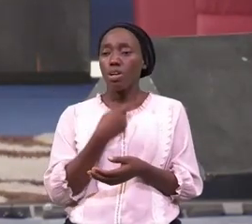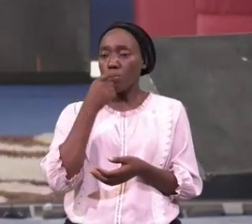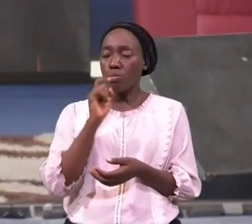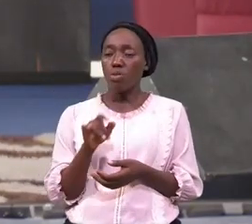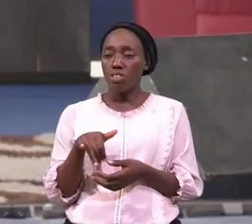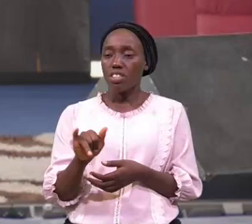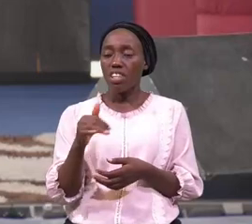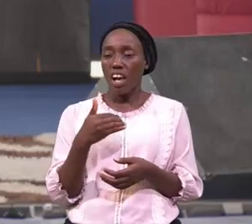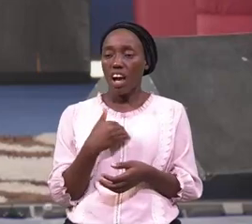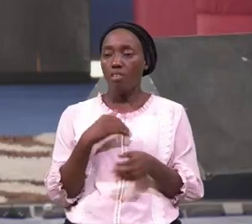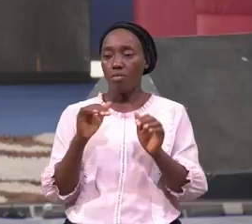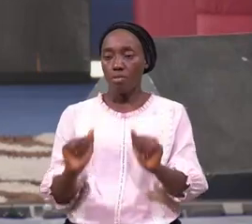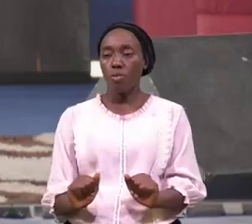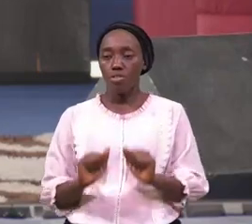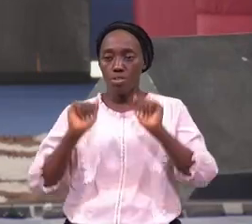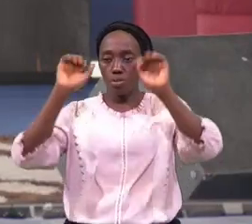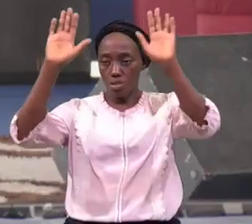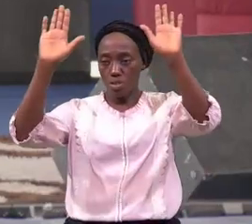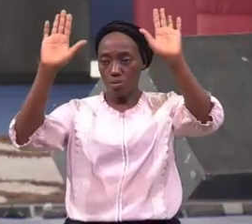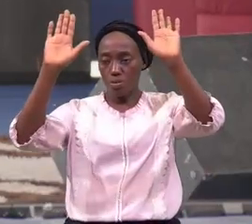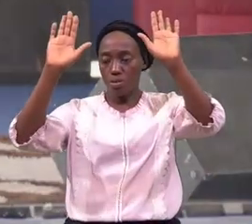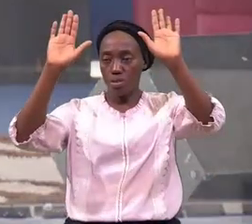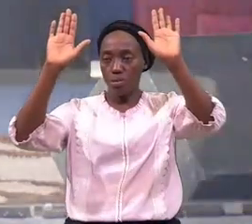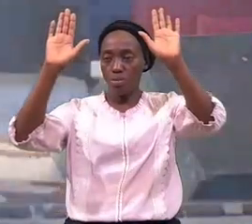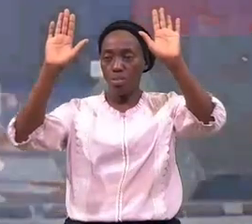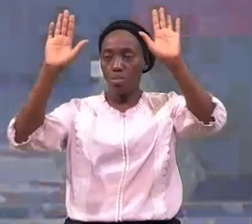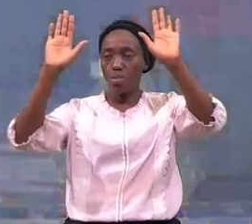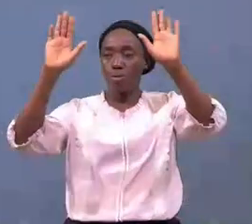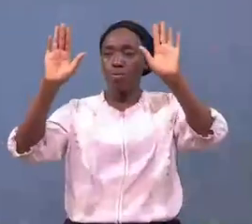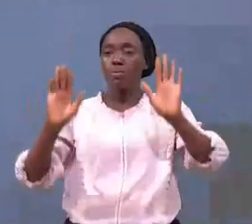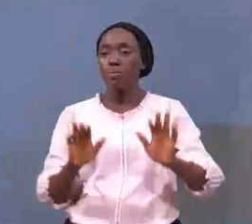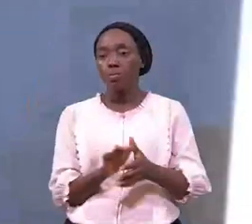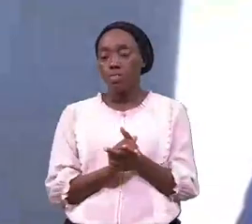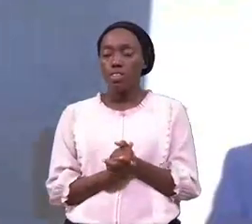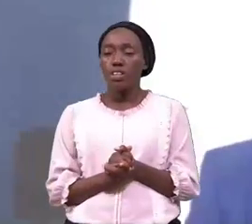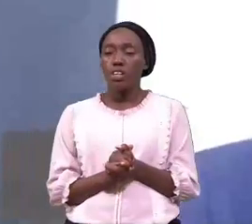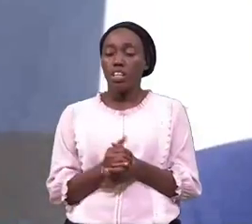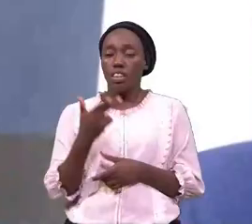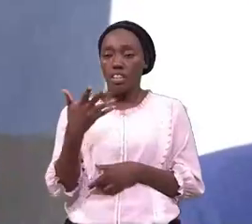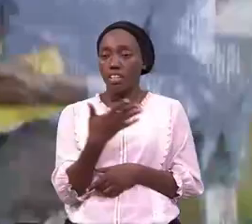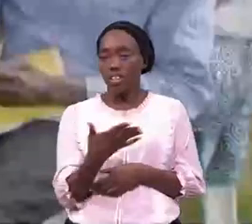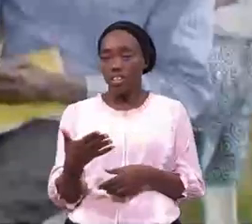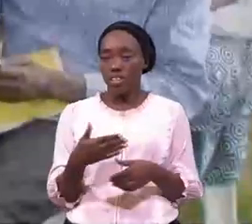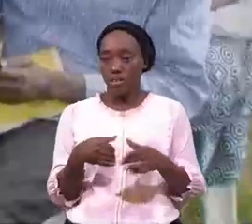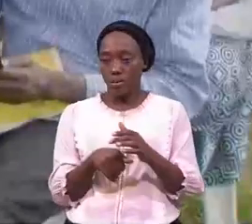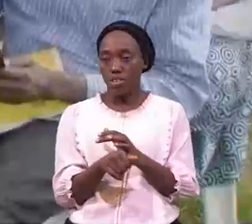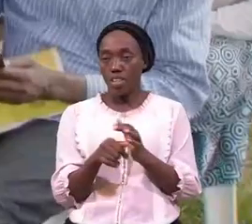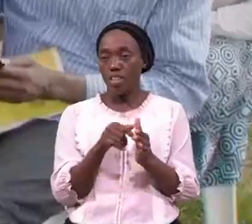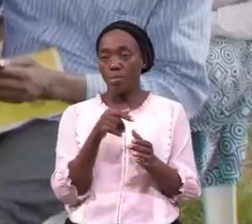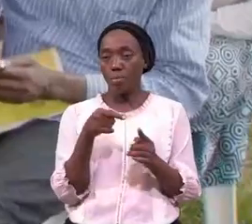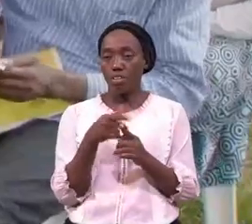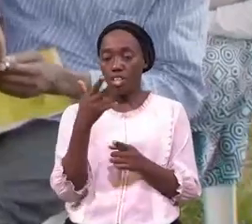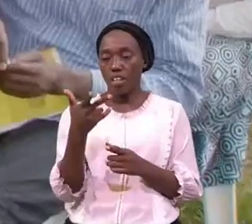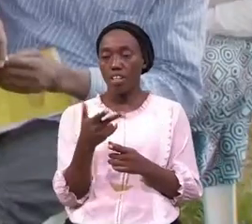Après avoir participé donc à la sanctification, il faut la consécration. Il y a trois éléments ici.